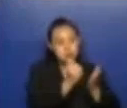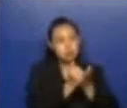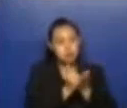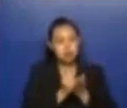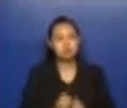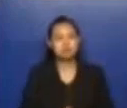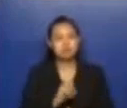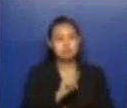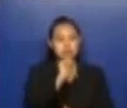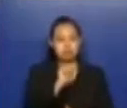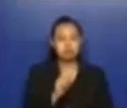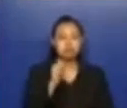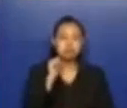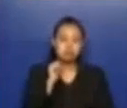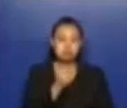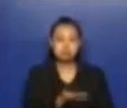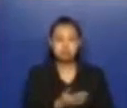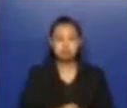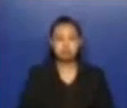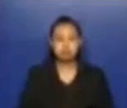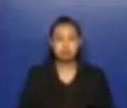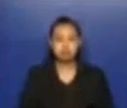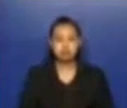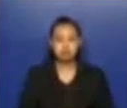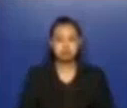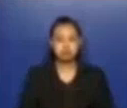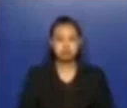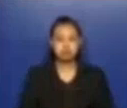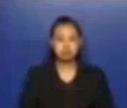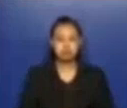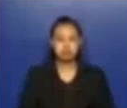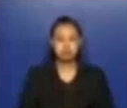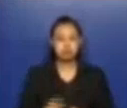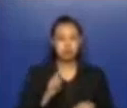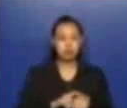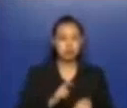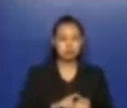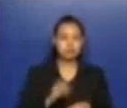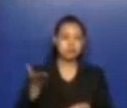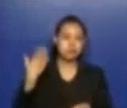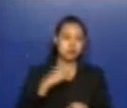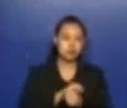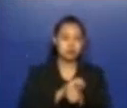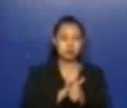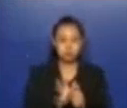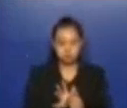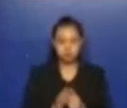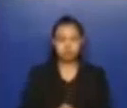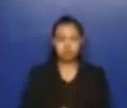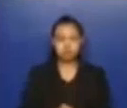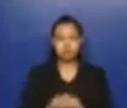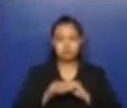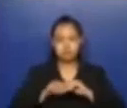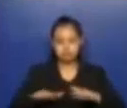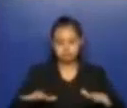เป็นหลักเช่นเดิมท่านประธานครับในช่วงวิกฤตโควิดที่ผ่านมาบทบาทสำ